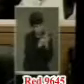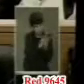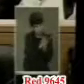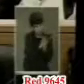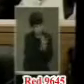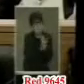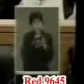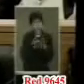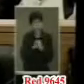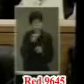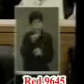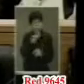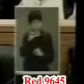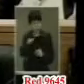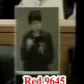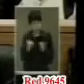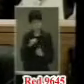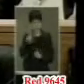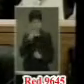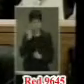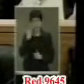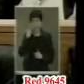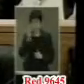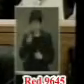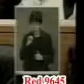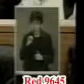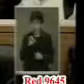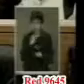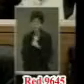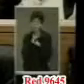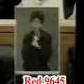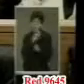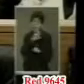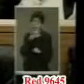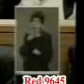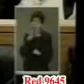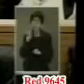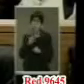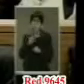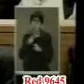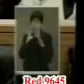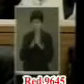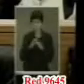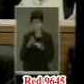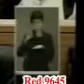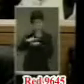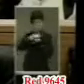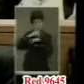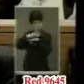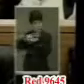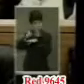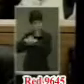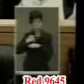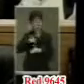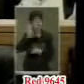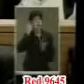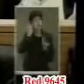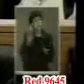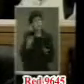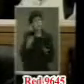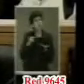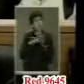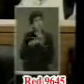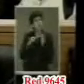เลขสมาชิกสภาผู้แทนราษฎรเวลานี้480เนี่ยนะครับ304คนมาจากการแต่งตั้งท่านประธานที่เคารพ